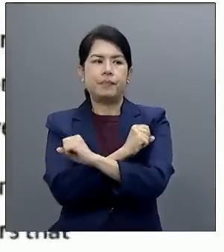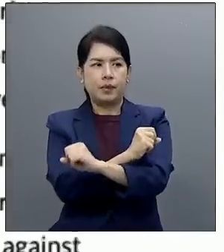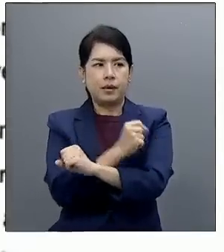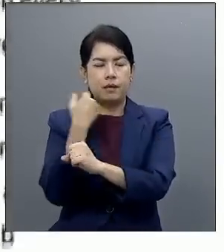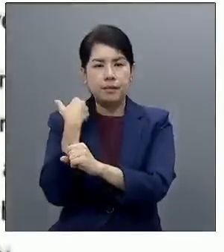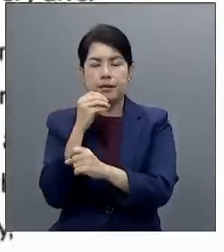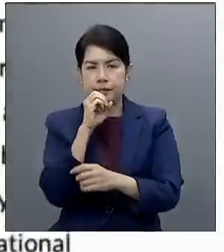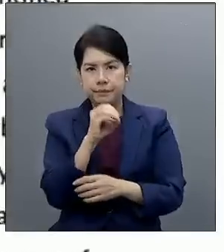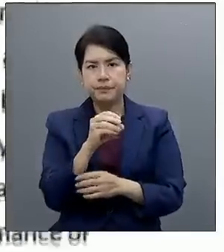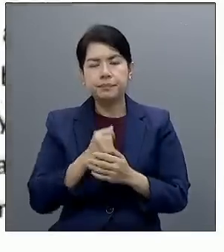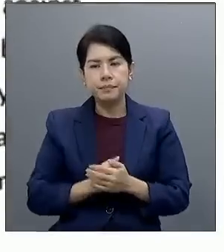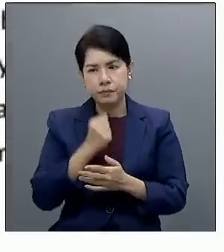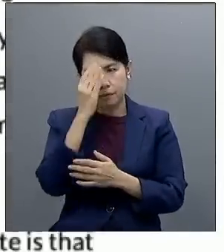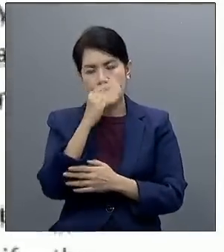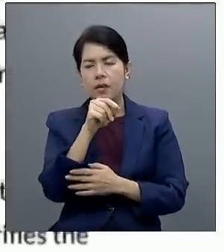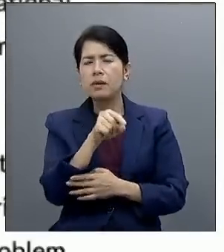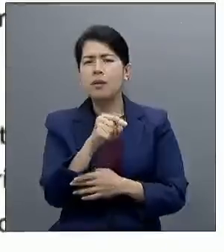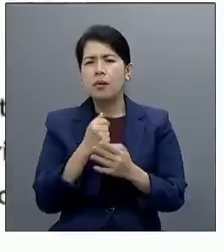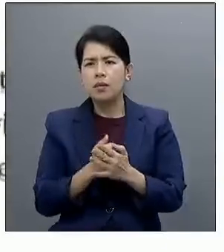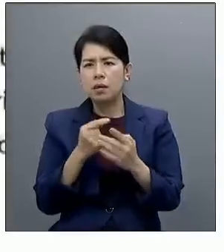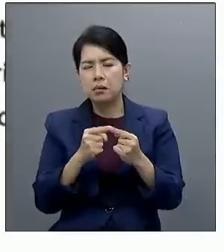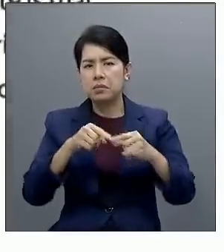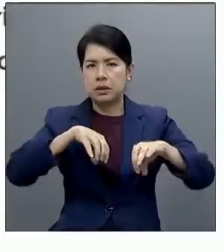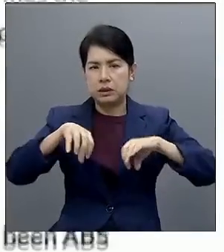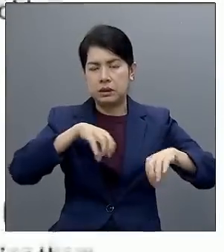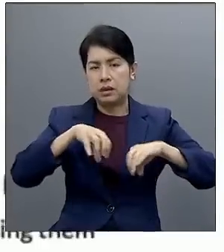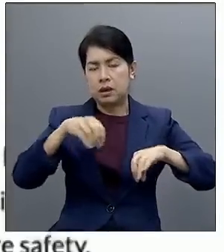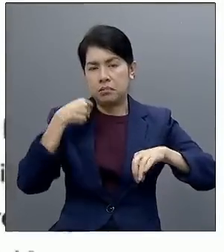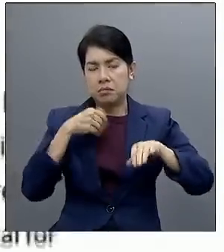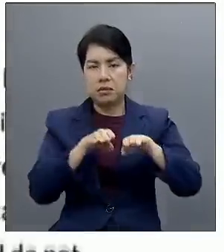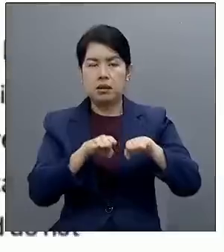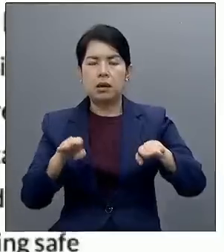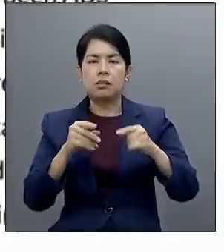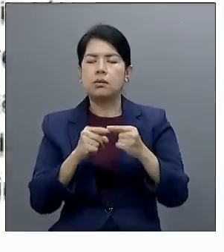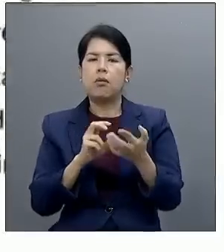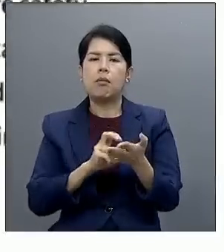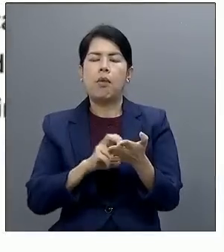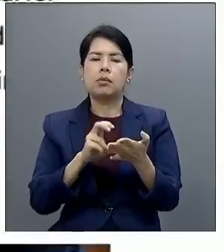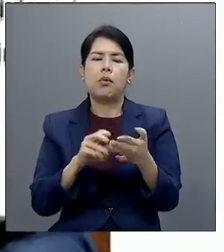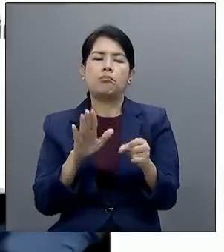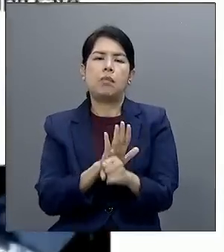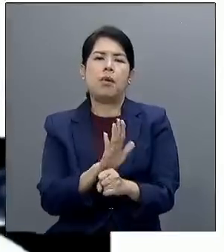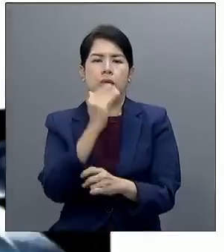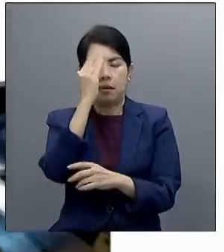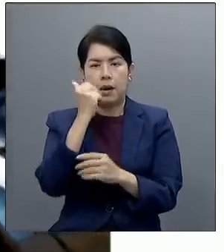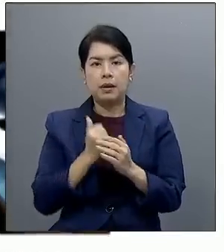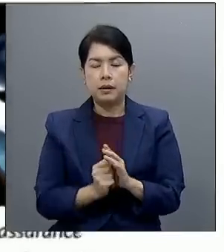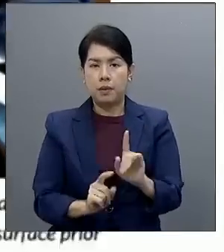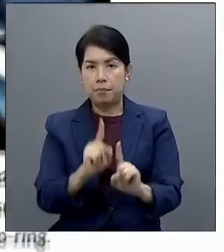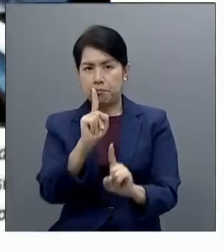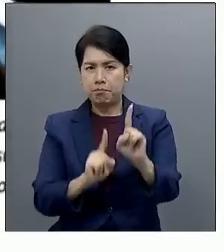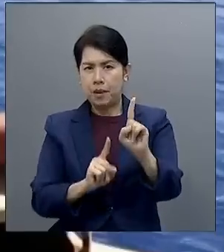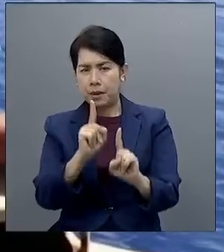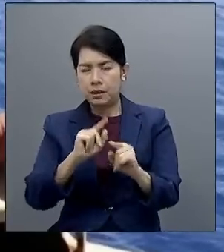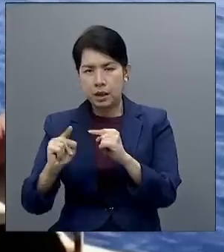มาตรฐานดังกล่าวไม่เพียงพอที่จะรับประกันความปลอดภัยได้ค่ะเพราะว่าไม่ได้ประเมินปัจจัยที่จะเกิดขึ้นระหว่าง